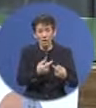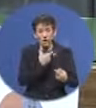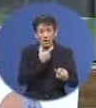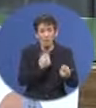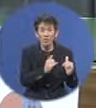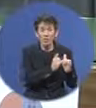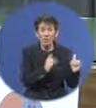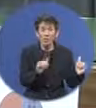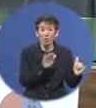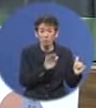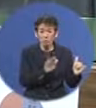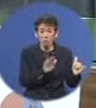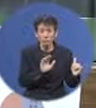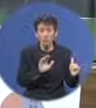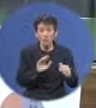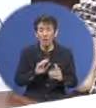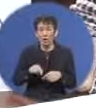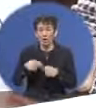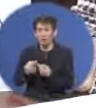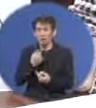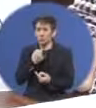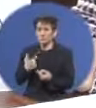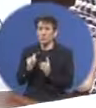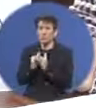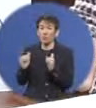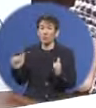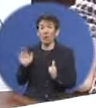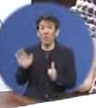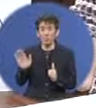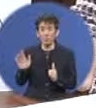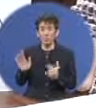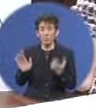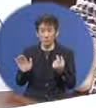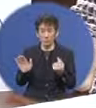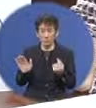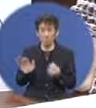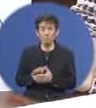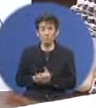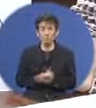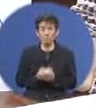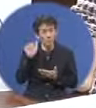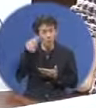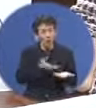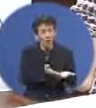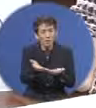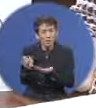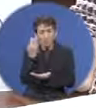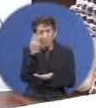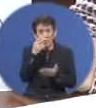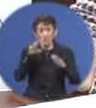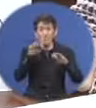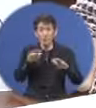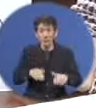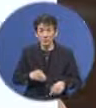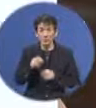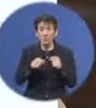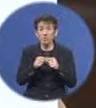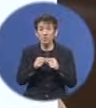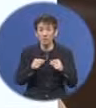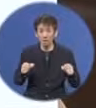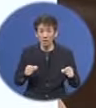と入りたくないという人がいるんですよ、 う ん、 そうです ね違いますよね、 で実はねアンケートを取ったりして徹底的に調べたらね、